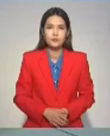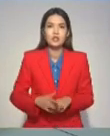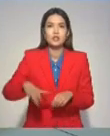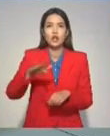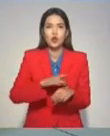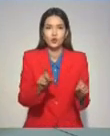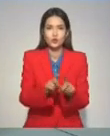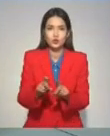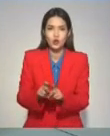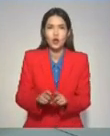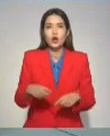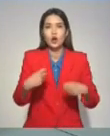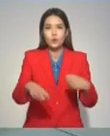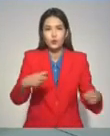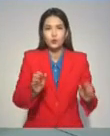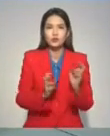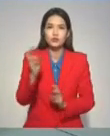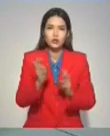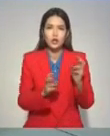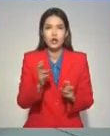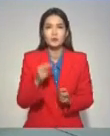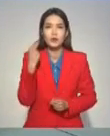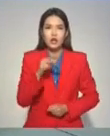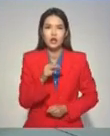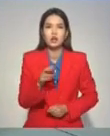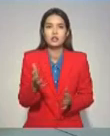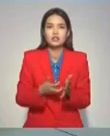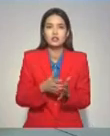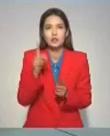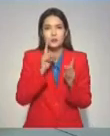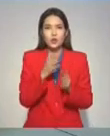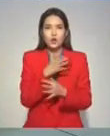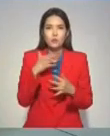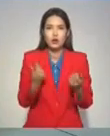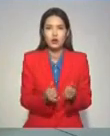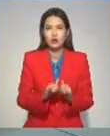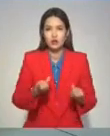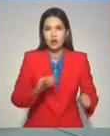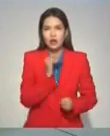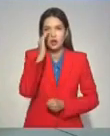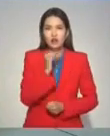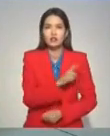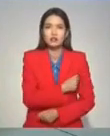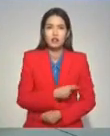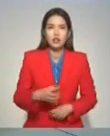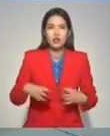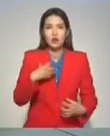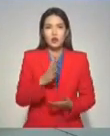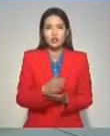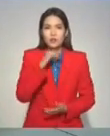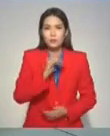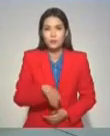Қала дүкендерінде өндірушісі де құрамы да белгісіз тәтті қаптап кетті. Ата-аналар мен дәрігерлер дабыл қағуда. Мамандар